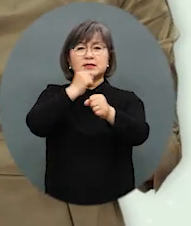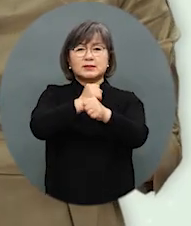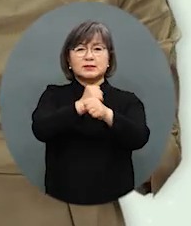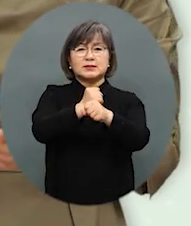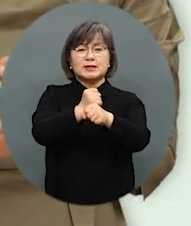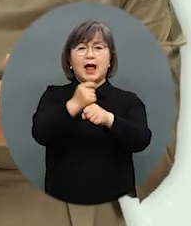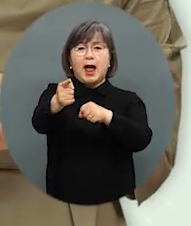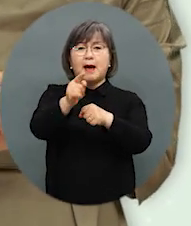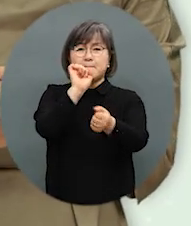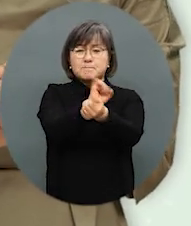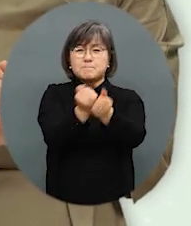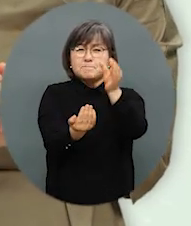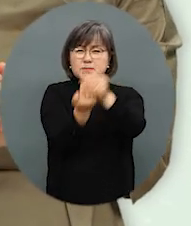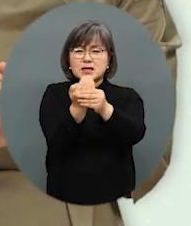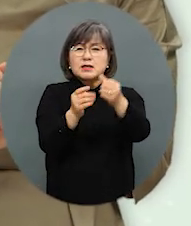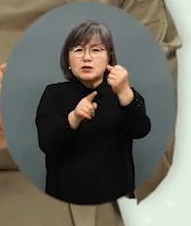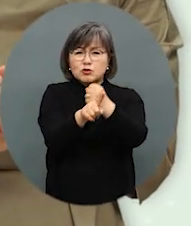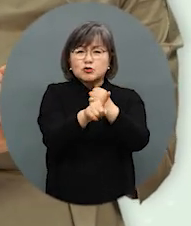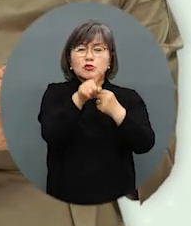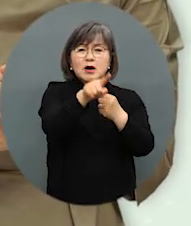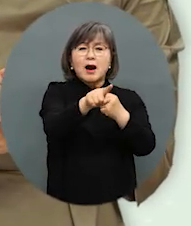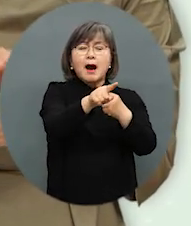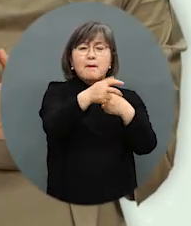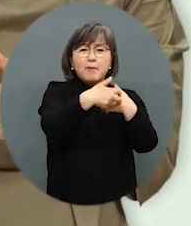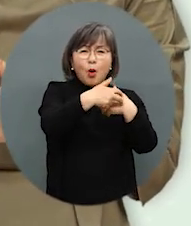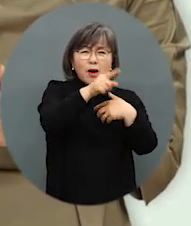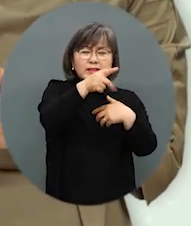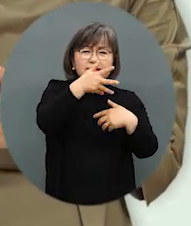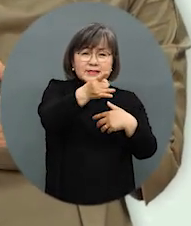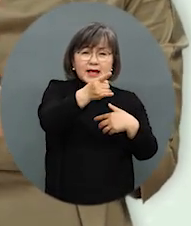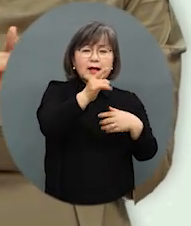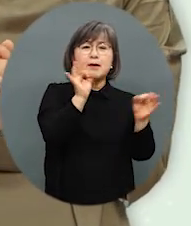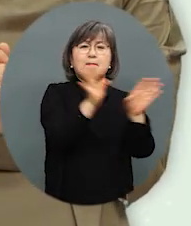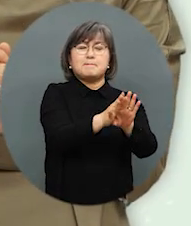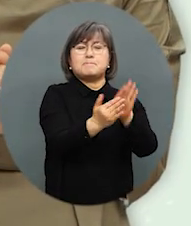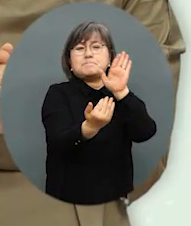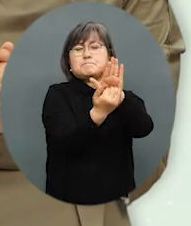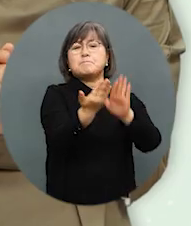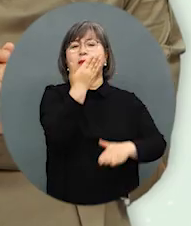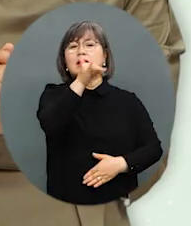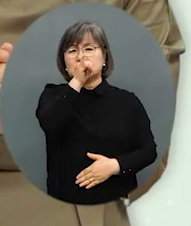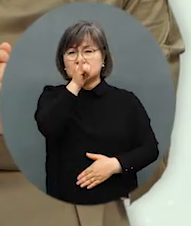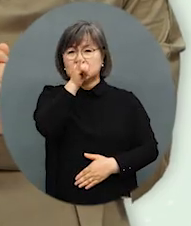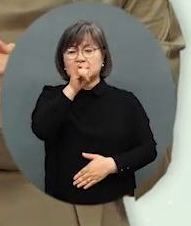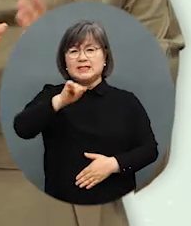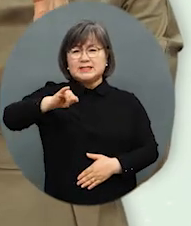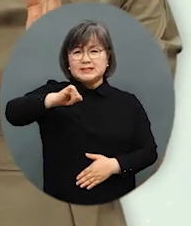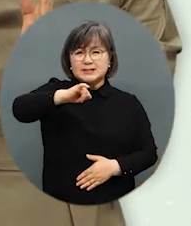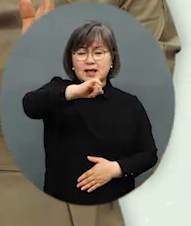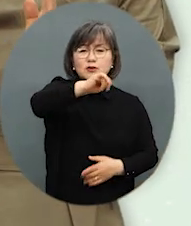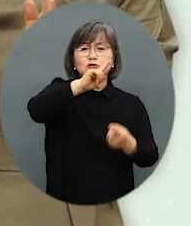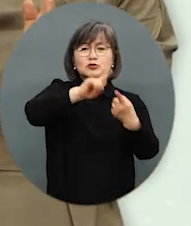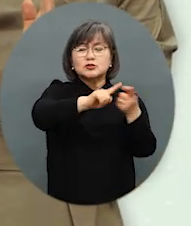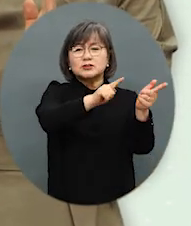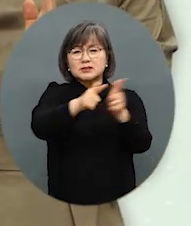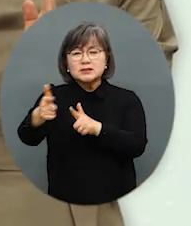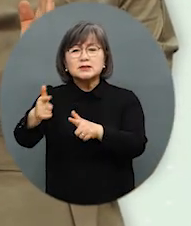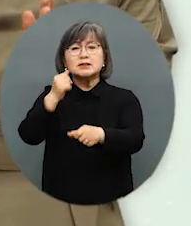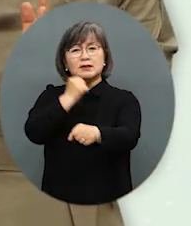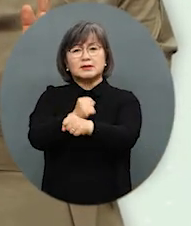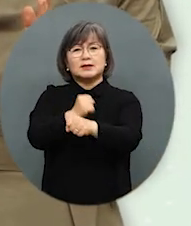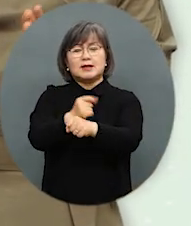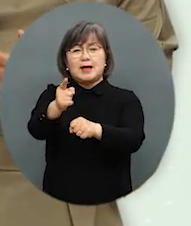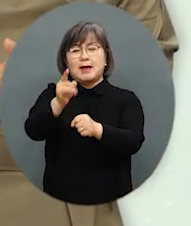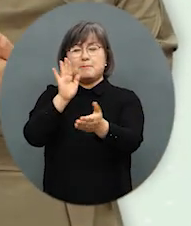첫 번째는 감염병 발생 요인 중 병원체를 없애거나 차단하는 방법이 있습니다. 세균이나 바이러스